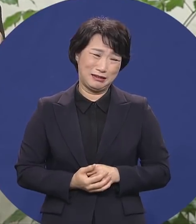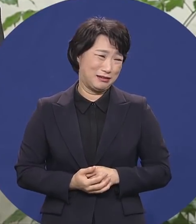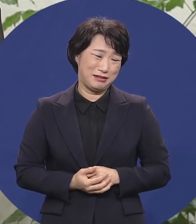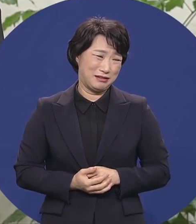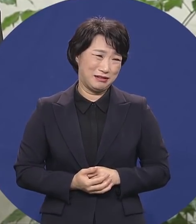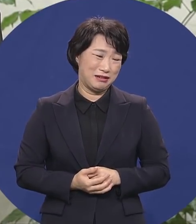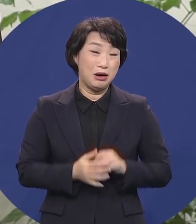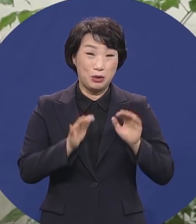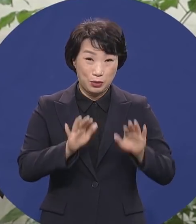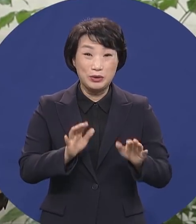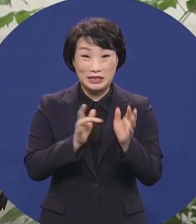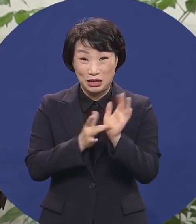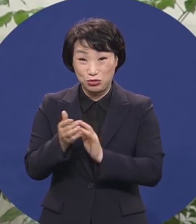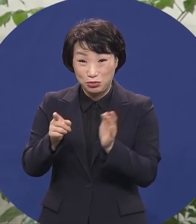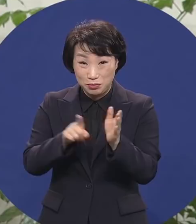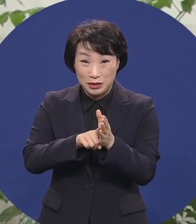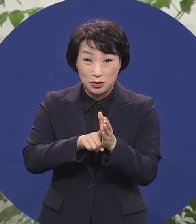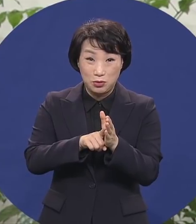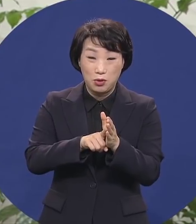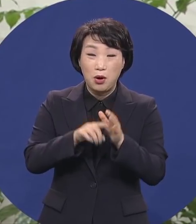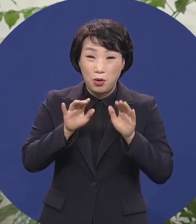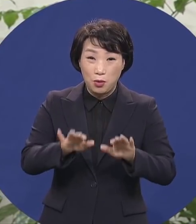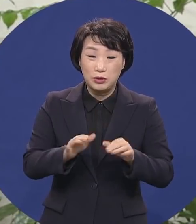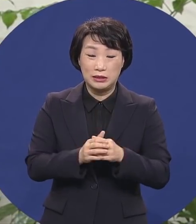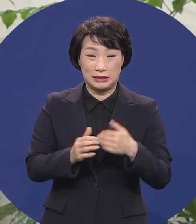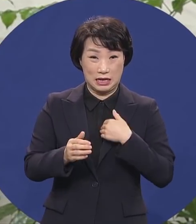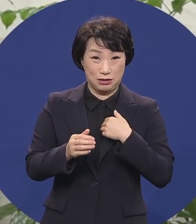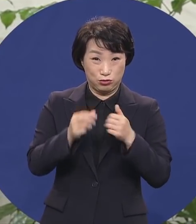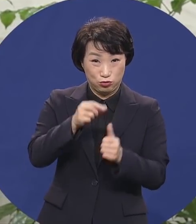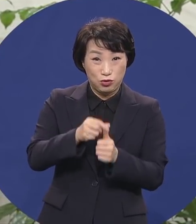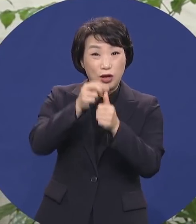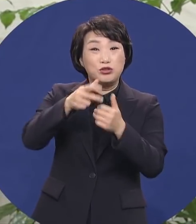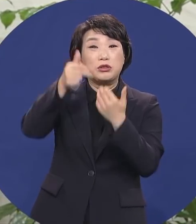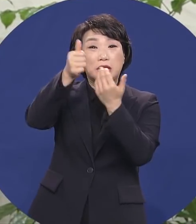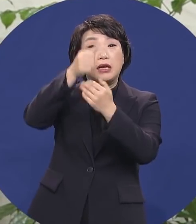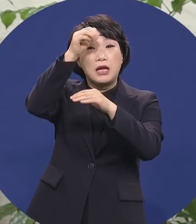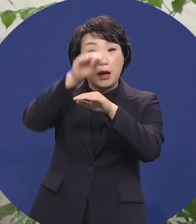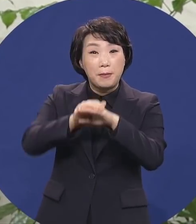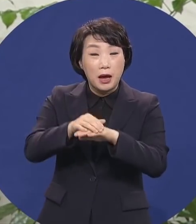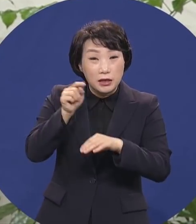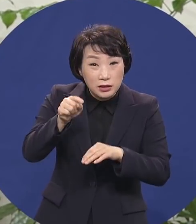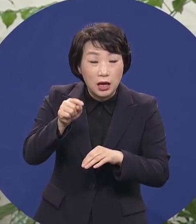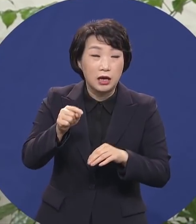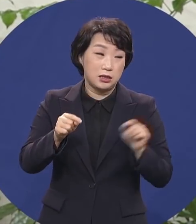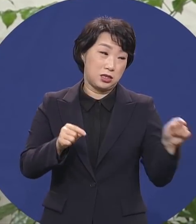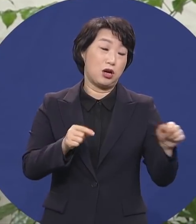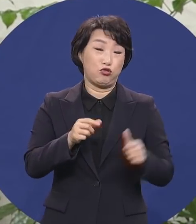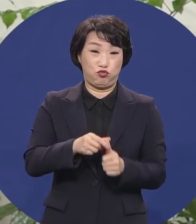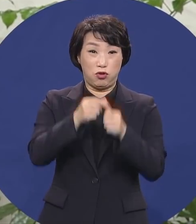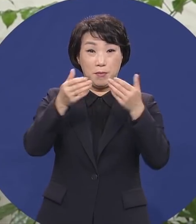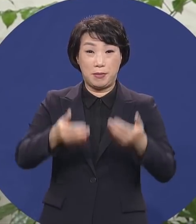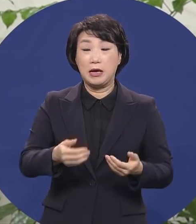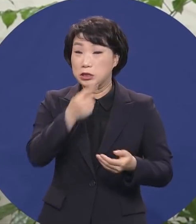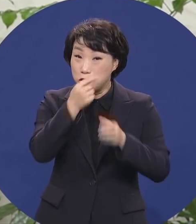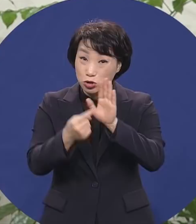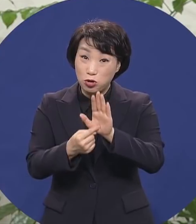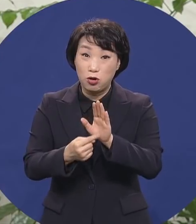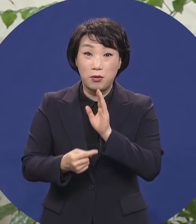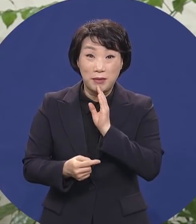오늘 네가 예수 믿고 오늘 날 구원하신 주님 앞에 예배하는 것은 네가 구원받았다는